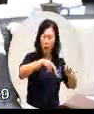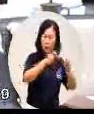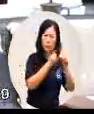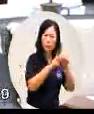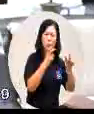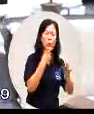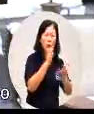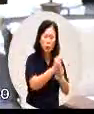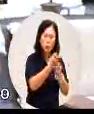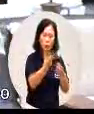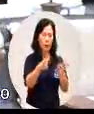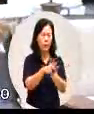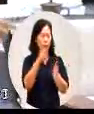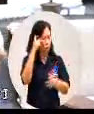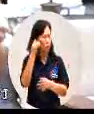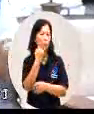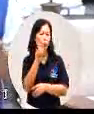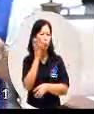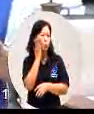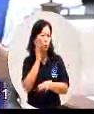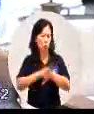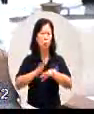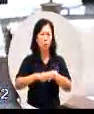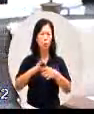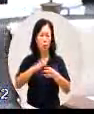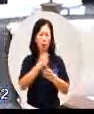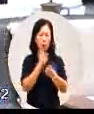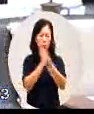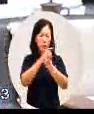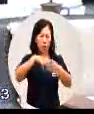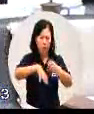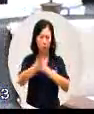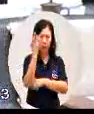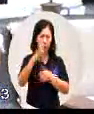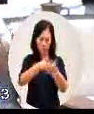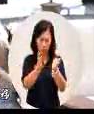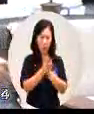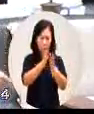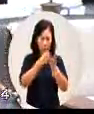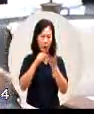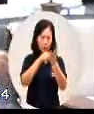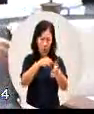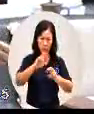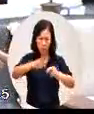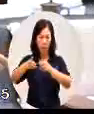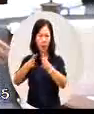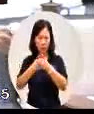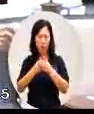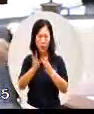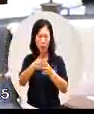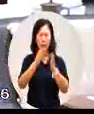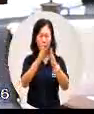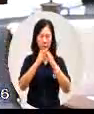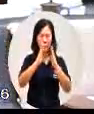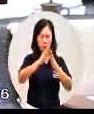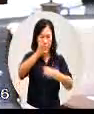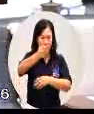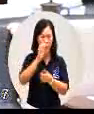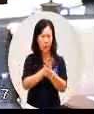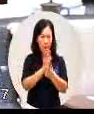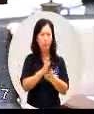来， 好吧？跟中央那些内政部营建署争取专案来补助改善嘛哈，好吧？市长，好，麻烦你哈，谢谢啊。第三个，